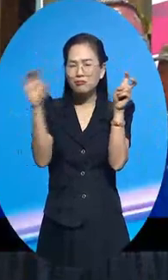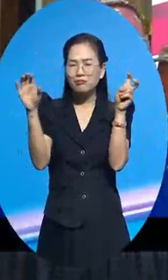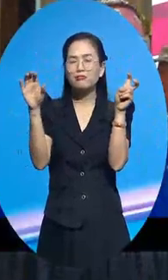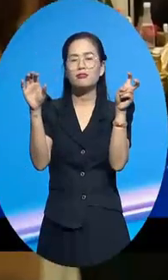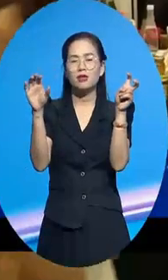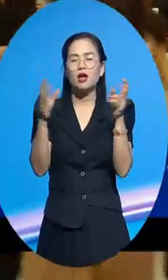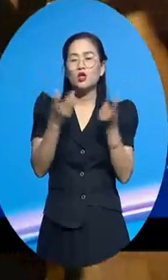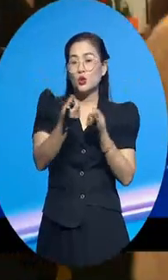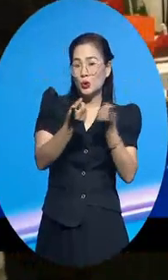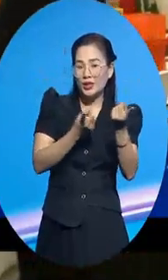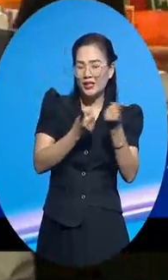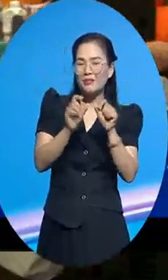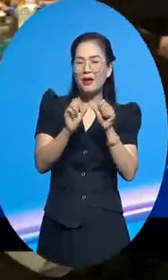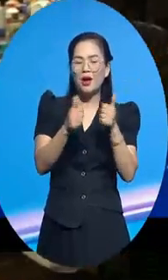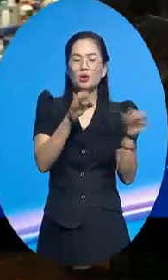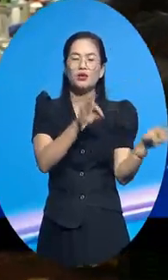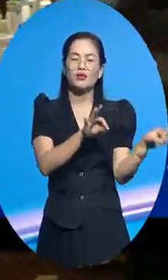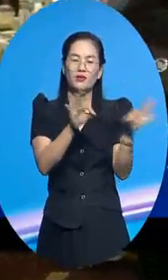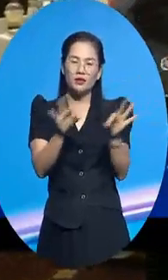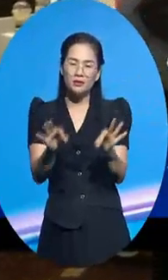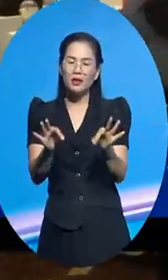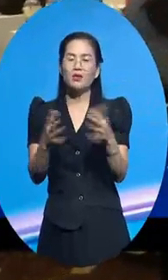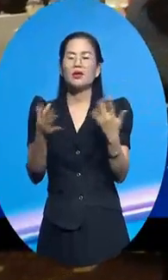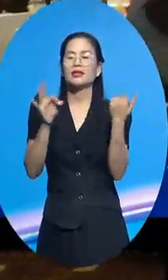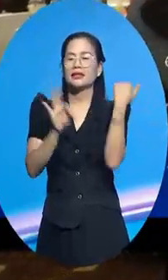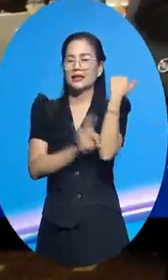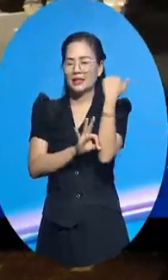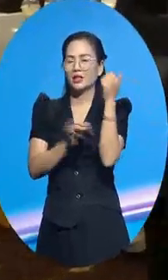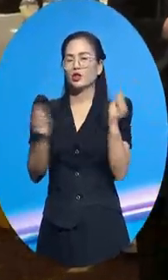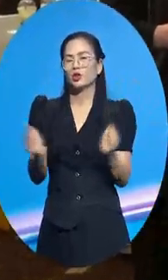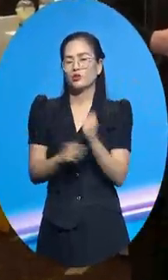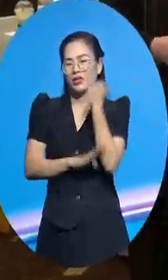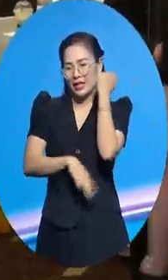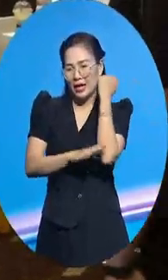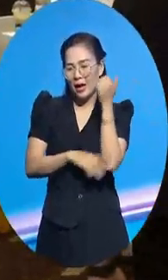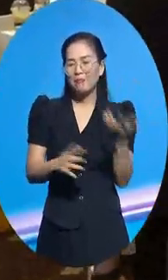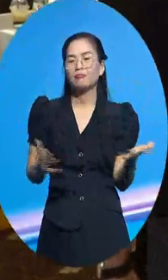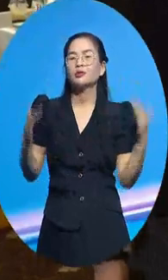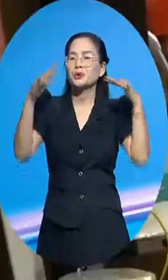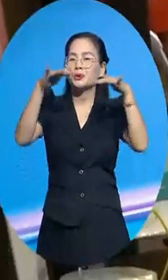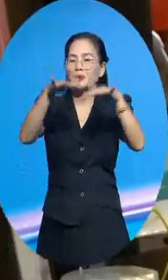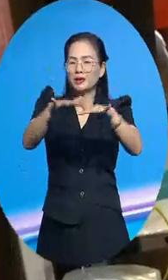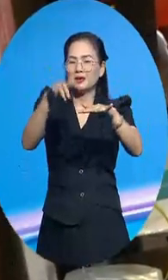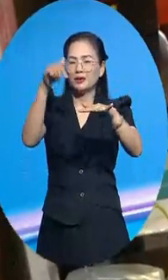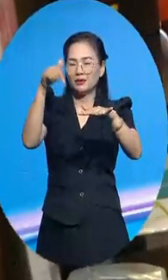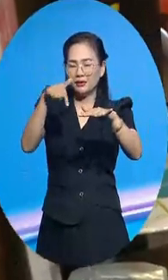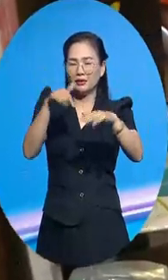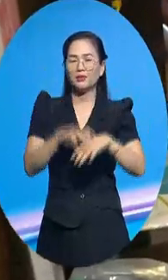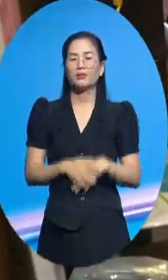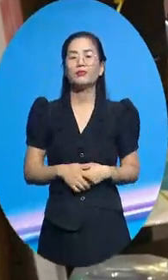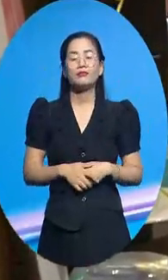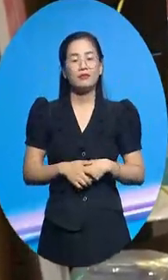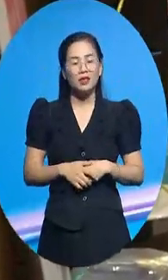doanh nghiệp bạn ở địa bàn thành phố Hồ Chí Minh và các tỉnh lân cận khu vực phía Nam đã được tổ chức. Sự kiện được diễn ra